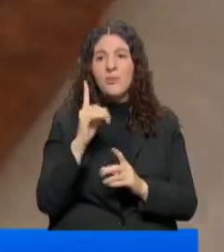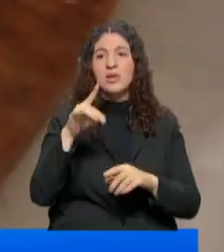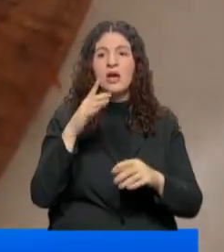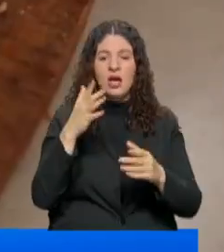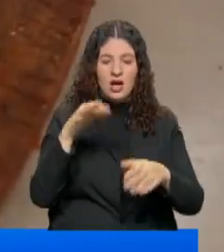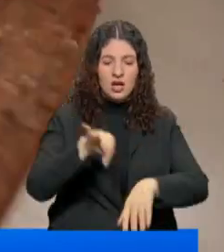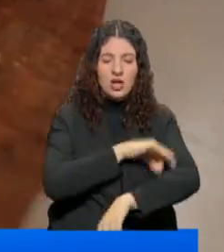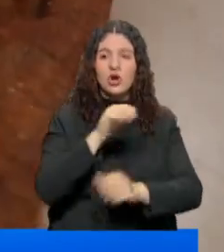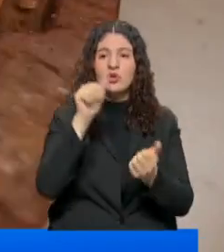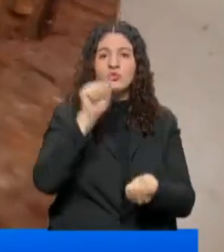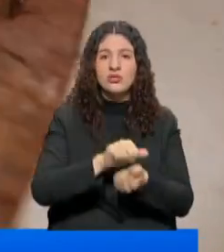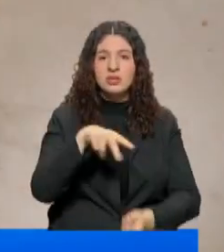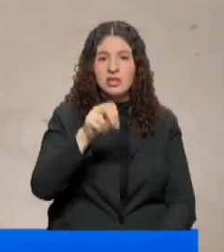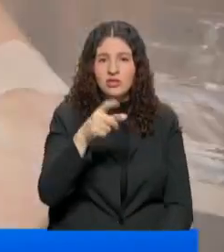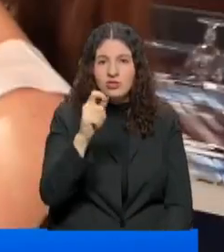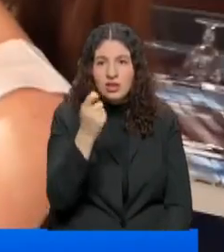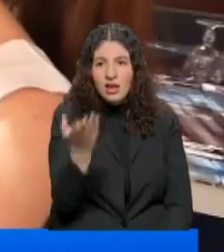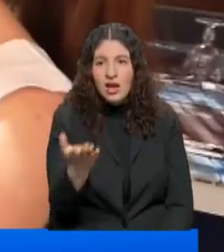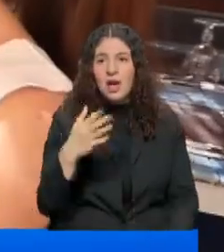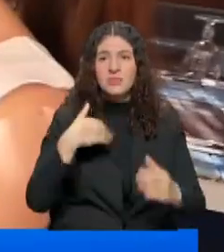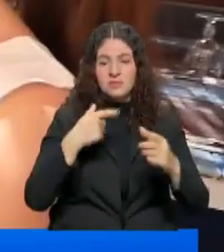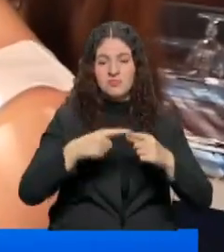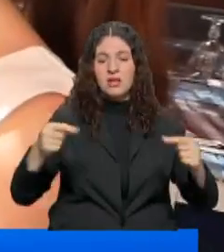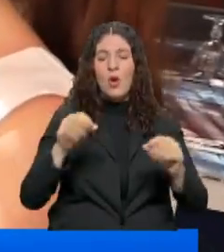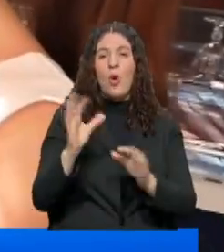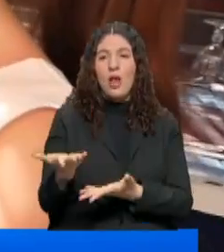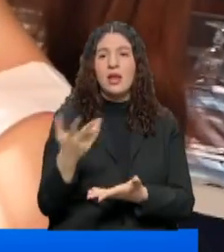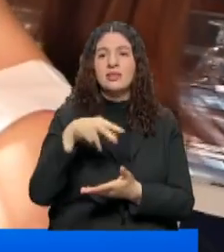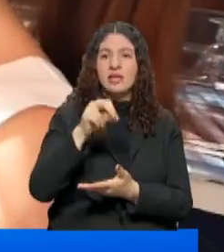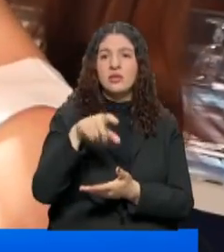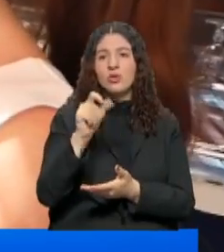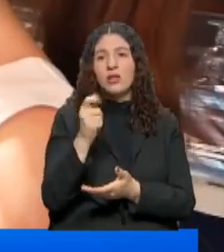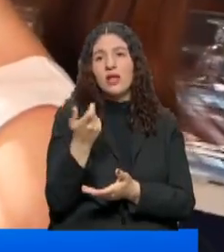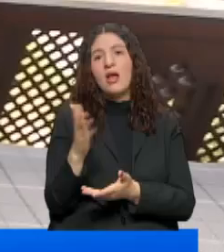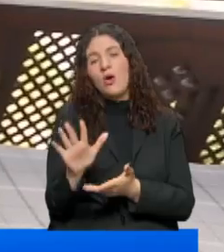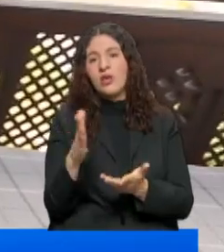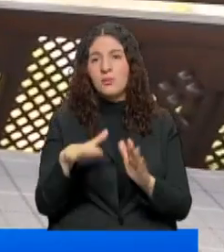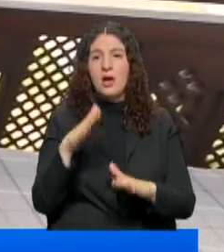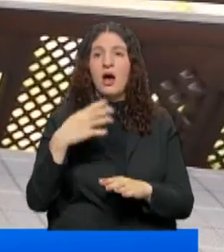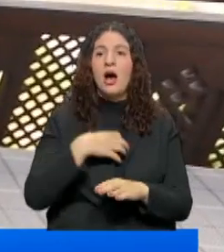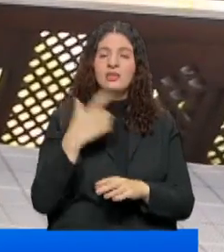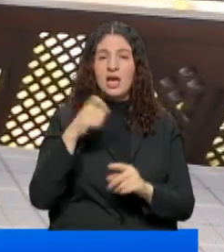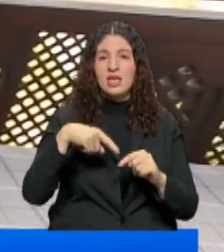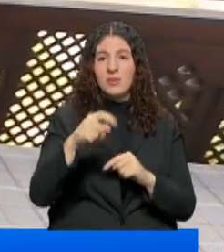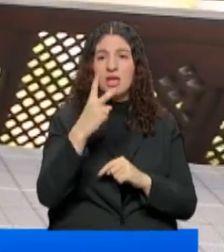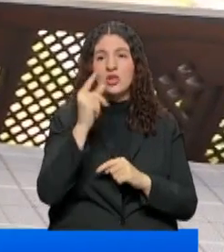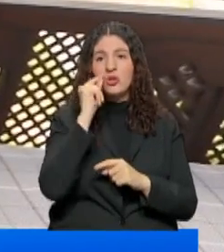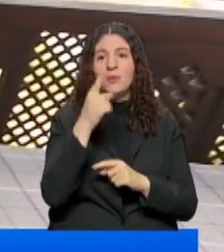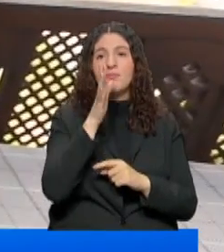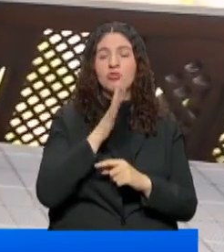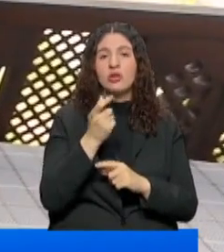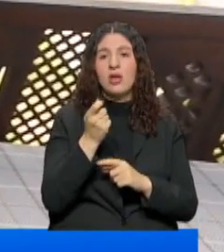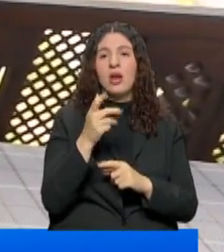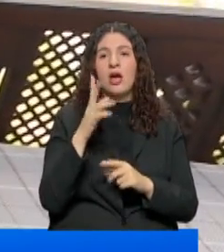kaşarlı tost olmuş 80-90 lira bir. Pidelerimiz de keza öyle yani 80-90 civarı. Haziran ayı itibariyle 2 kişi 1500